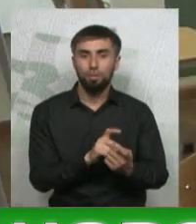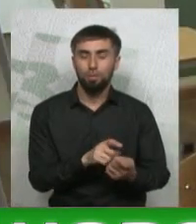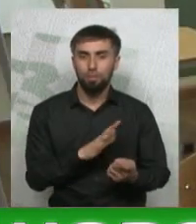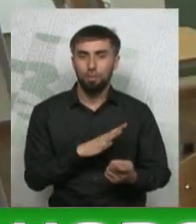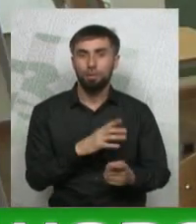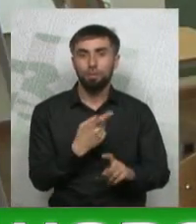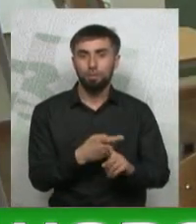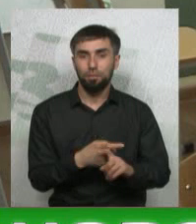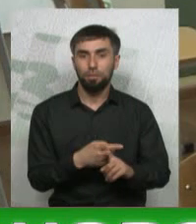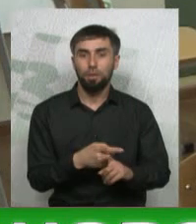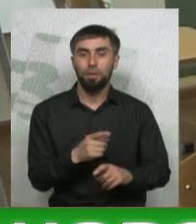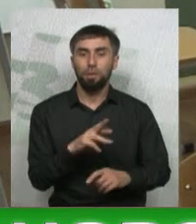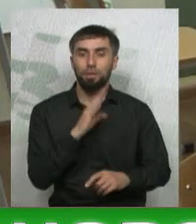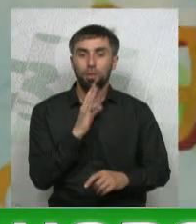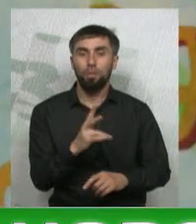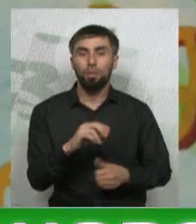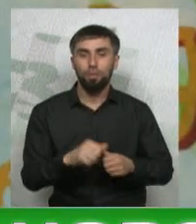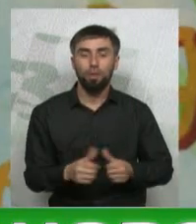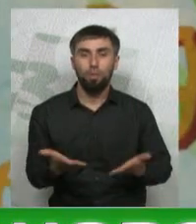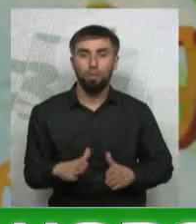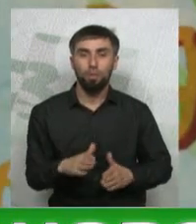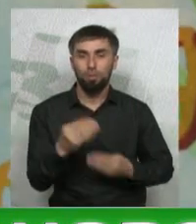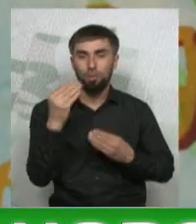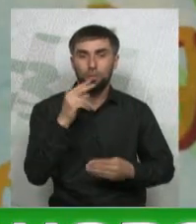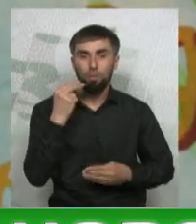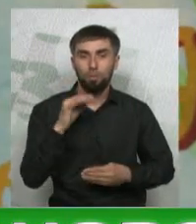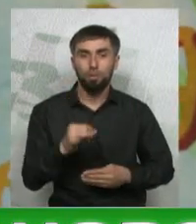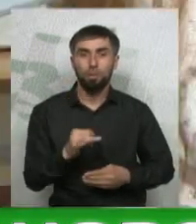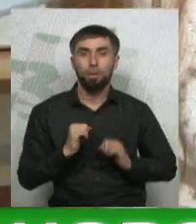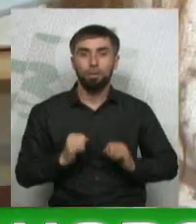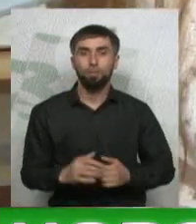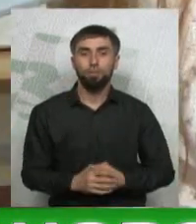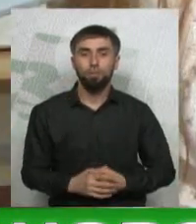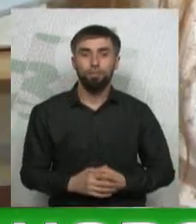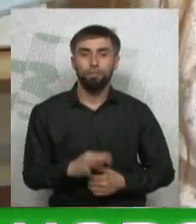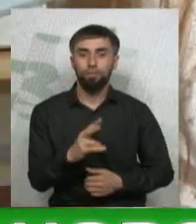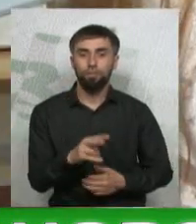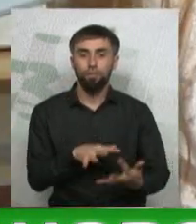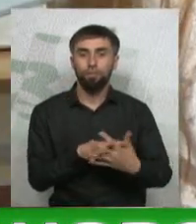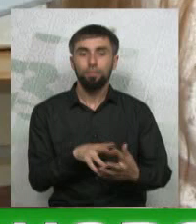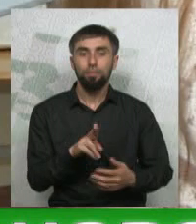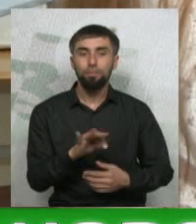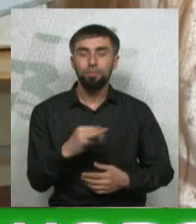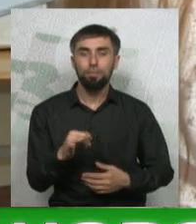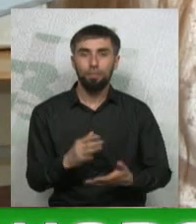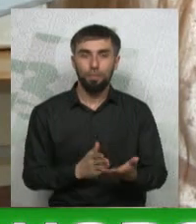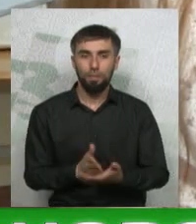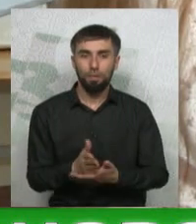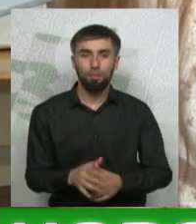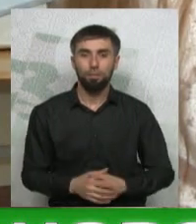немецко-фашистскими захватчиками. Для девочки он навсегда останется примером мужества и героизма. Он воевал в киевское